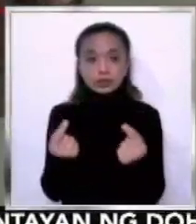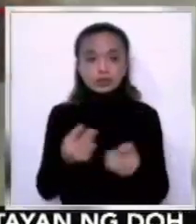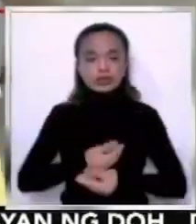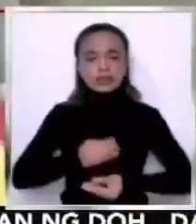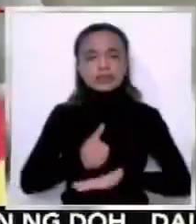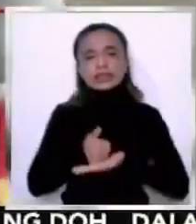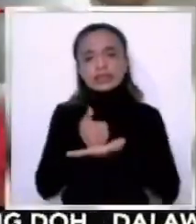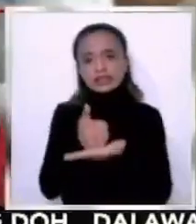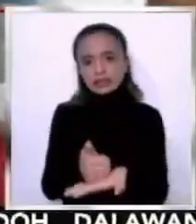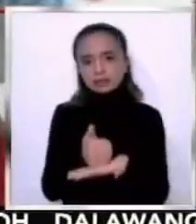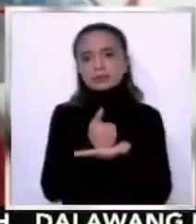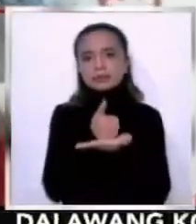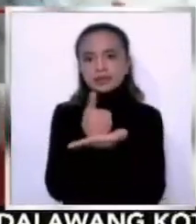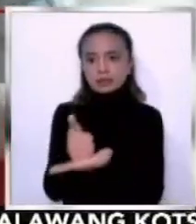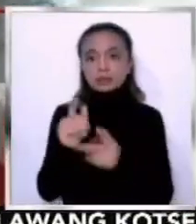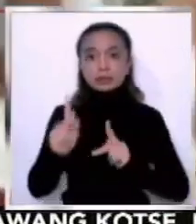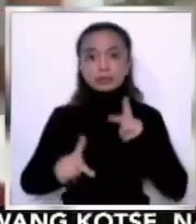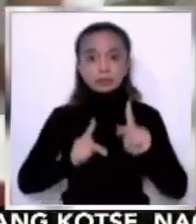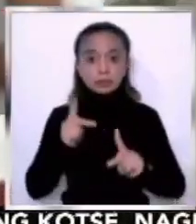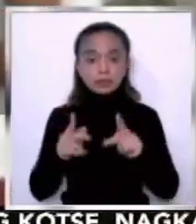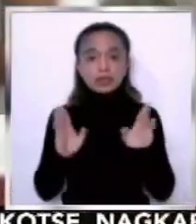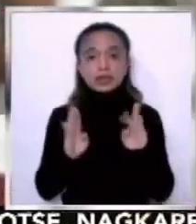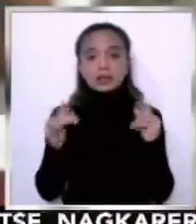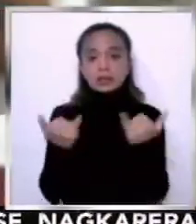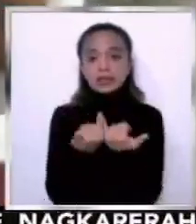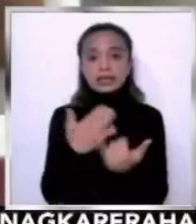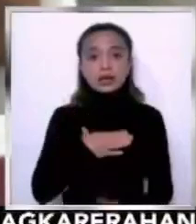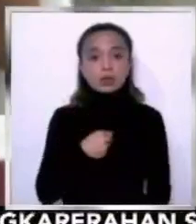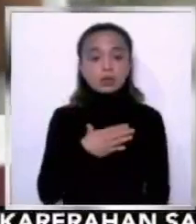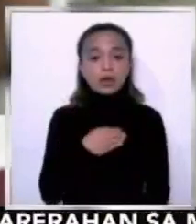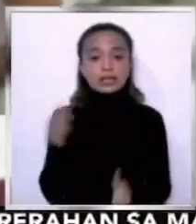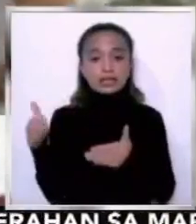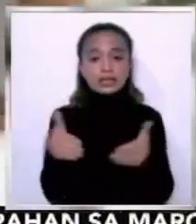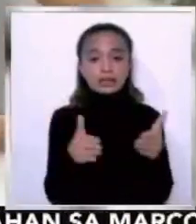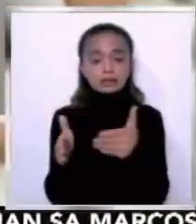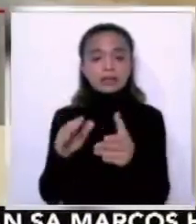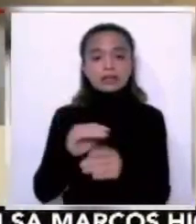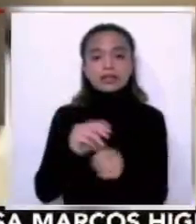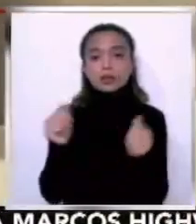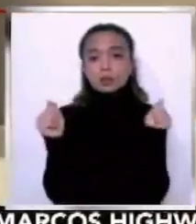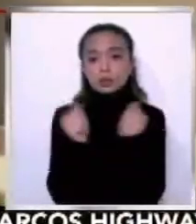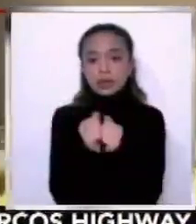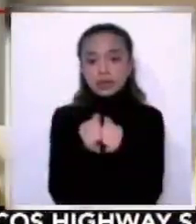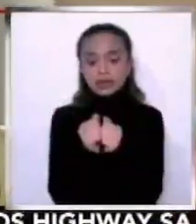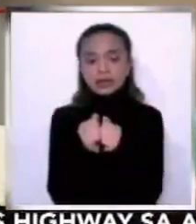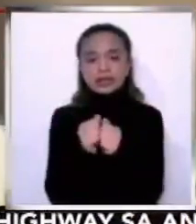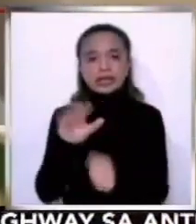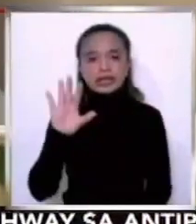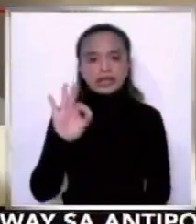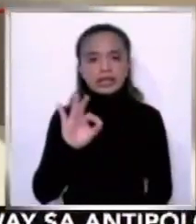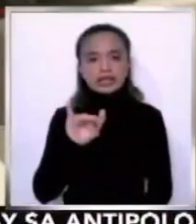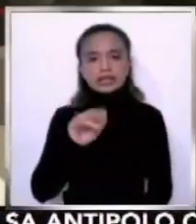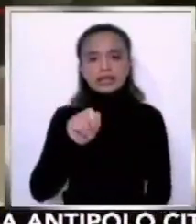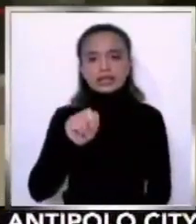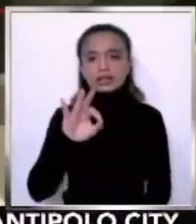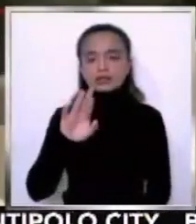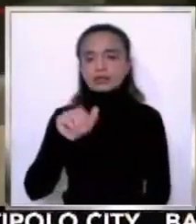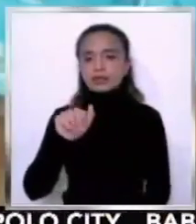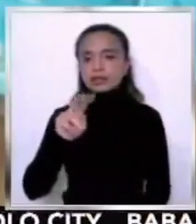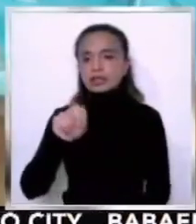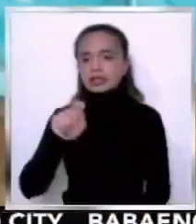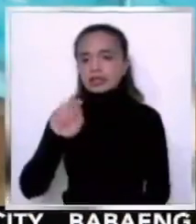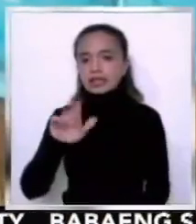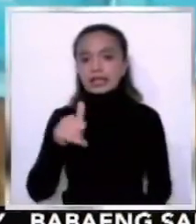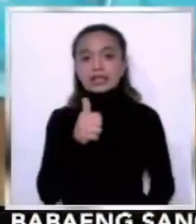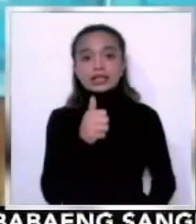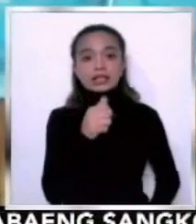sa mga residente ng Barangay Puting Sapa, Katuang, ang 9th Infantry Division at 31st Infantry Battalion ng Philippine